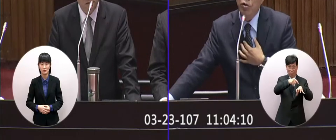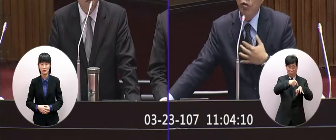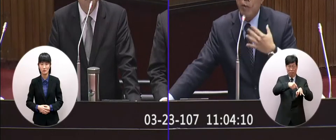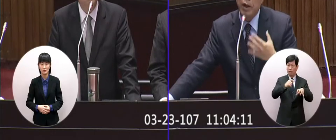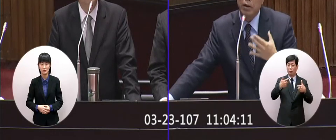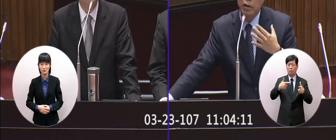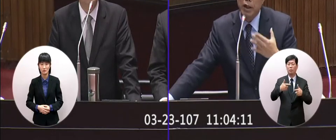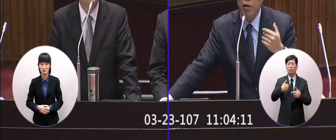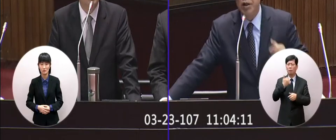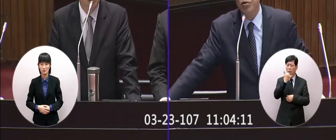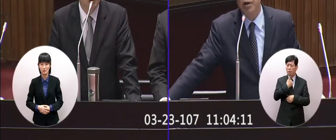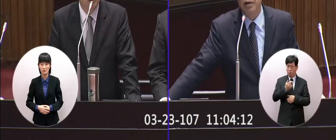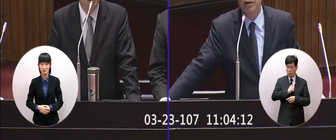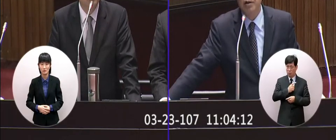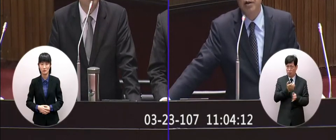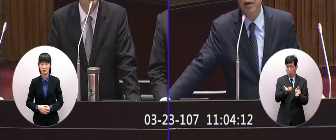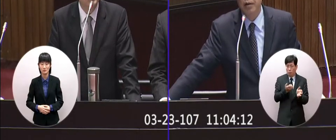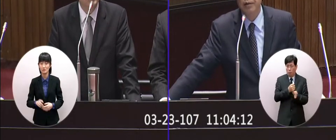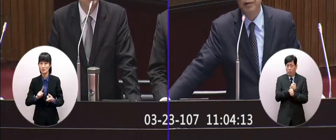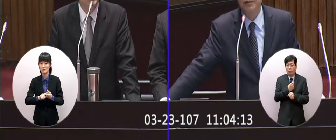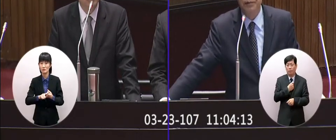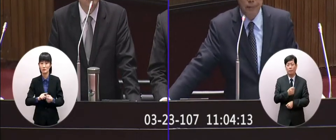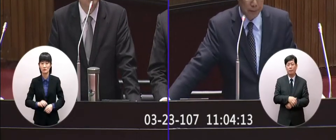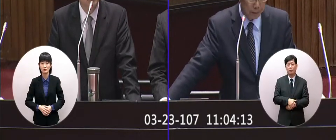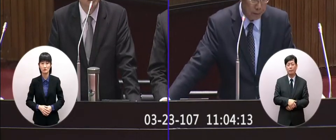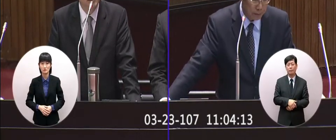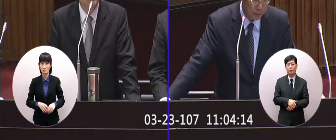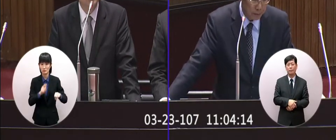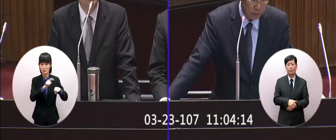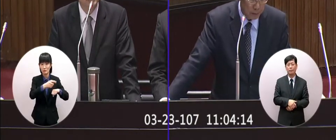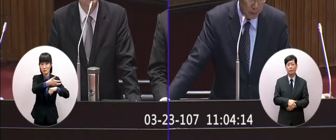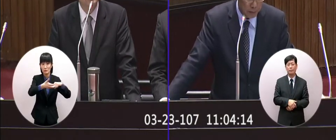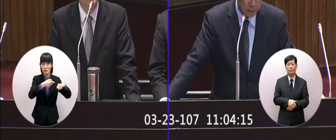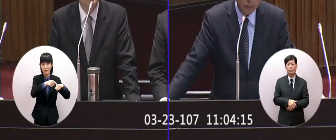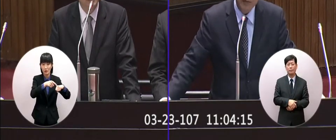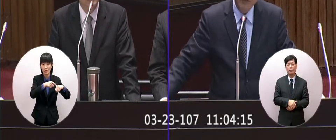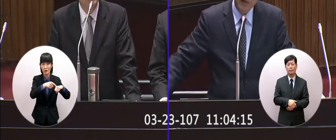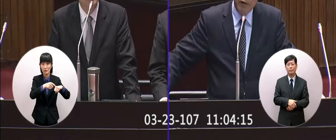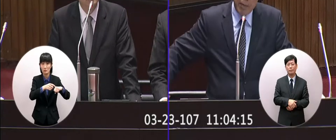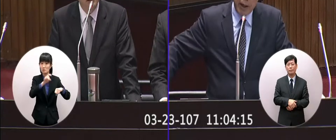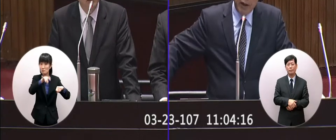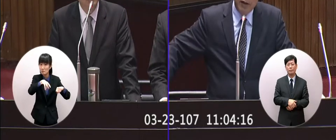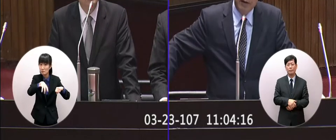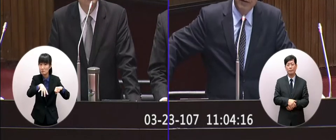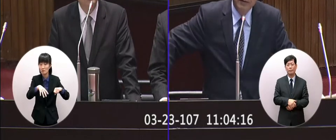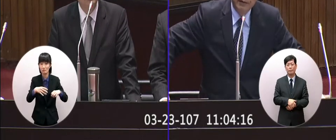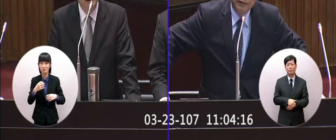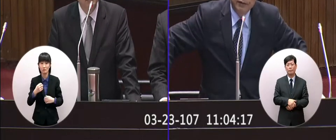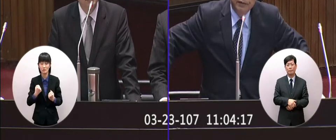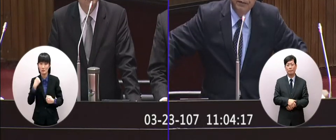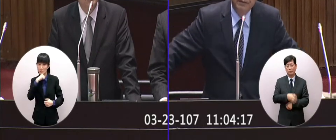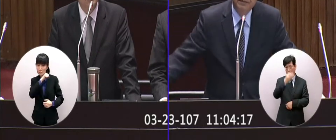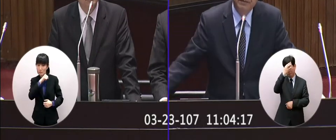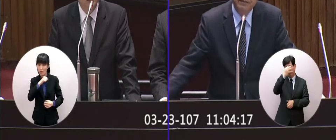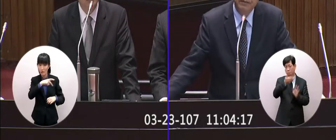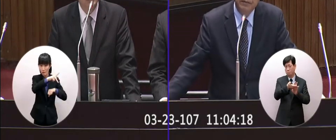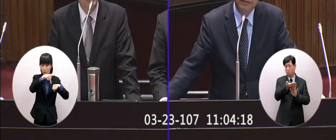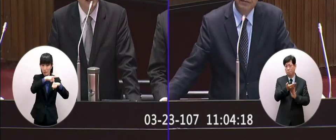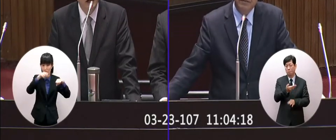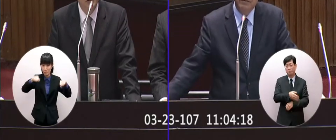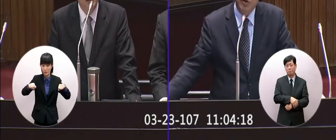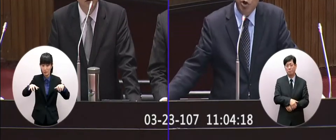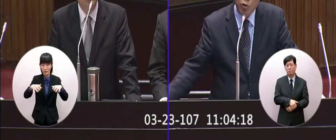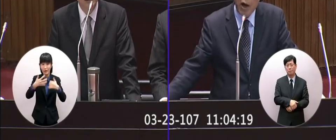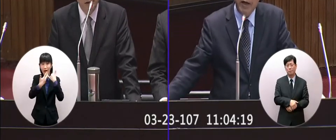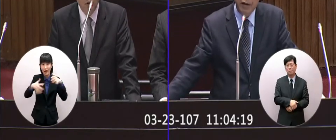所以我只是说，我们要提高警觉。 对，不过这个亚米岛目前的位置是在 非北 台湾跟菲律宾重